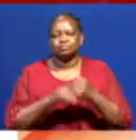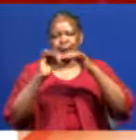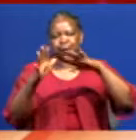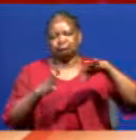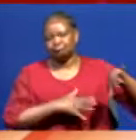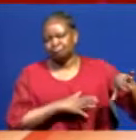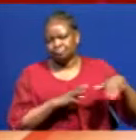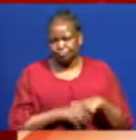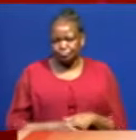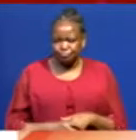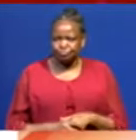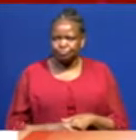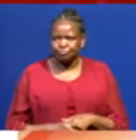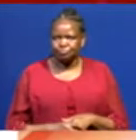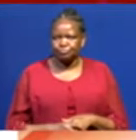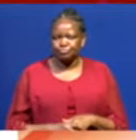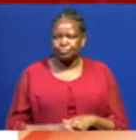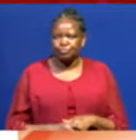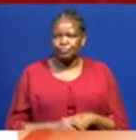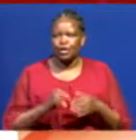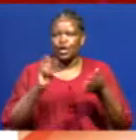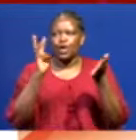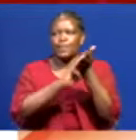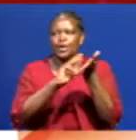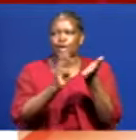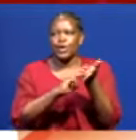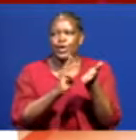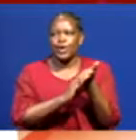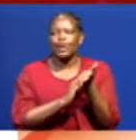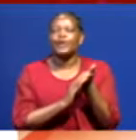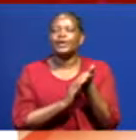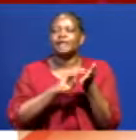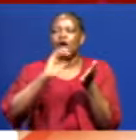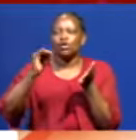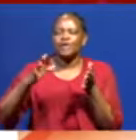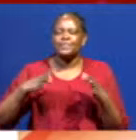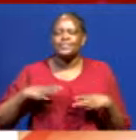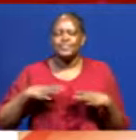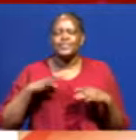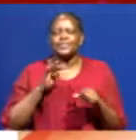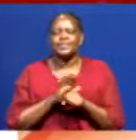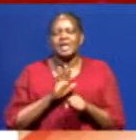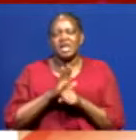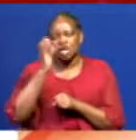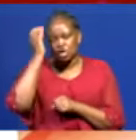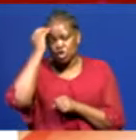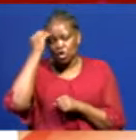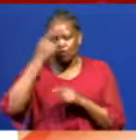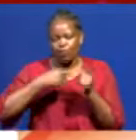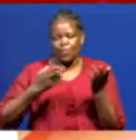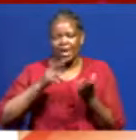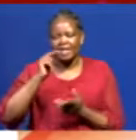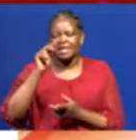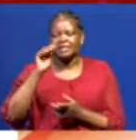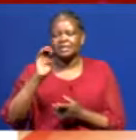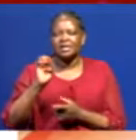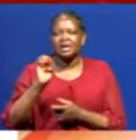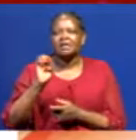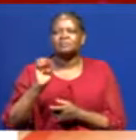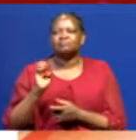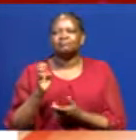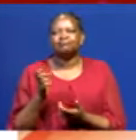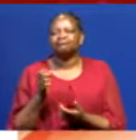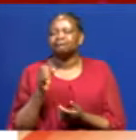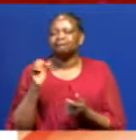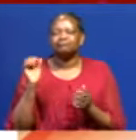Sasa tuelekee katika kaunti ya Migori ambapo idadi kubwa ya wanafunzi katika eneo la Nyatike katika kaunti hiyo ya Migori